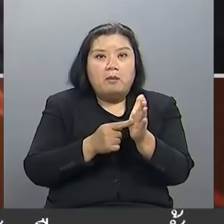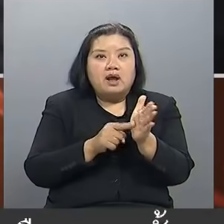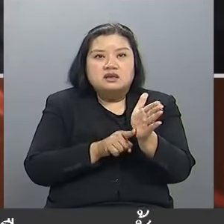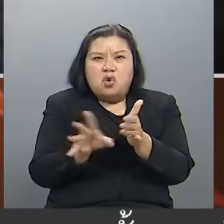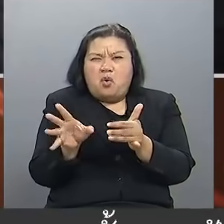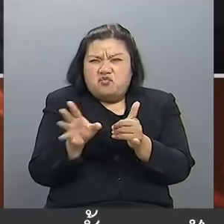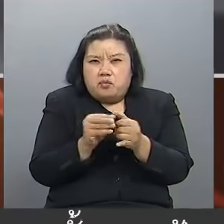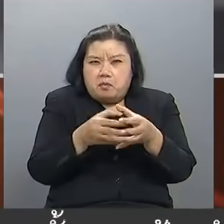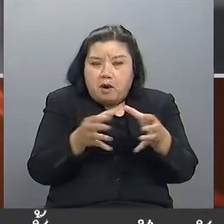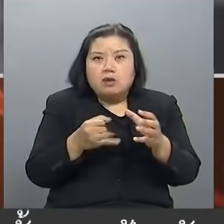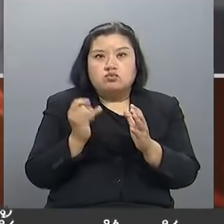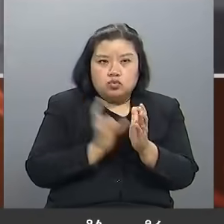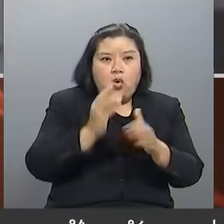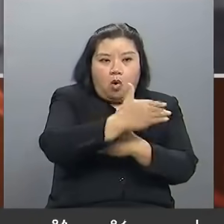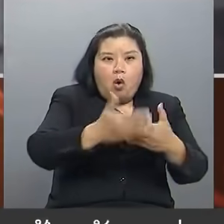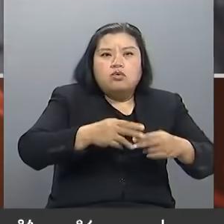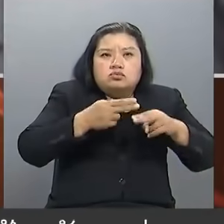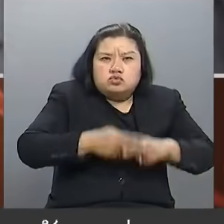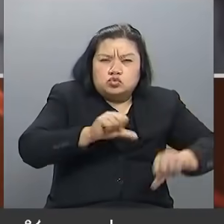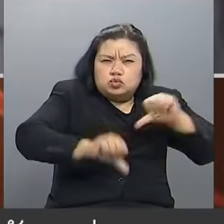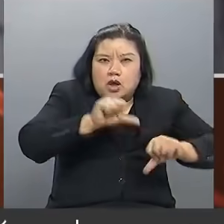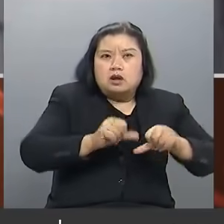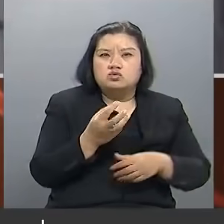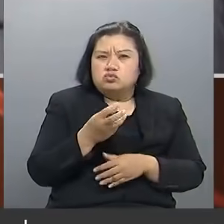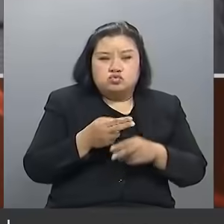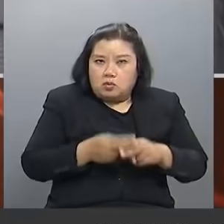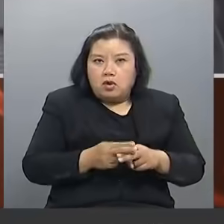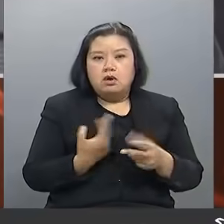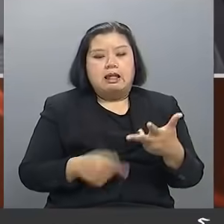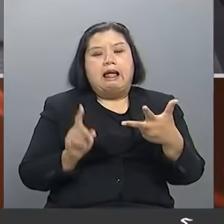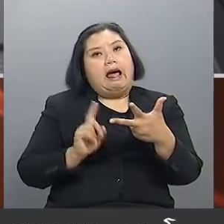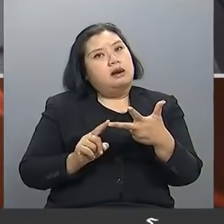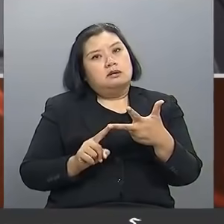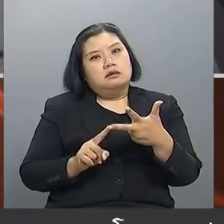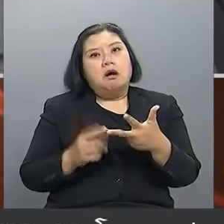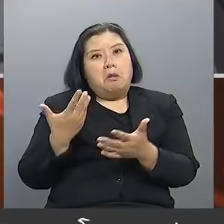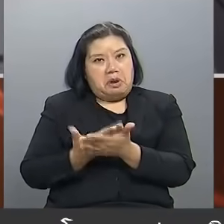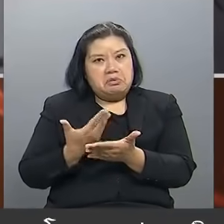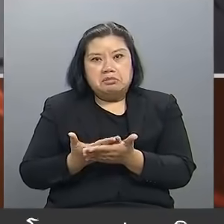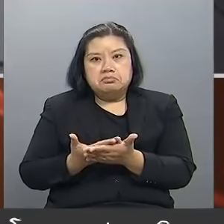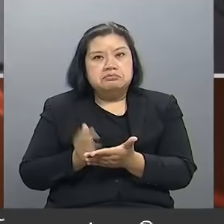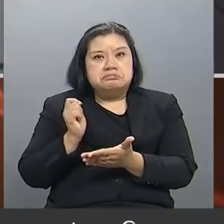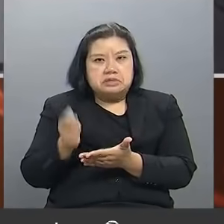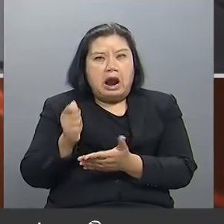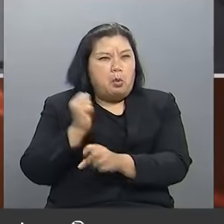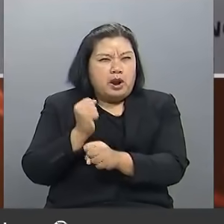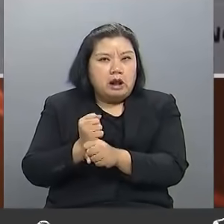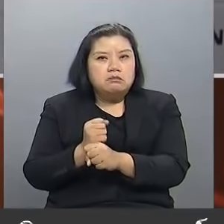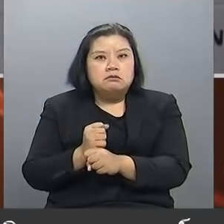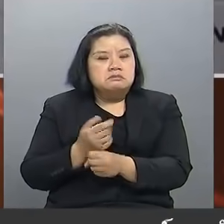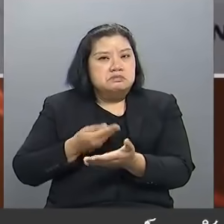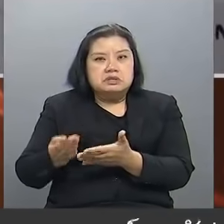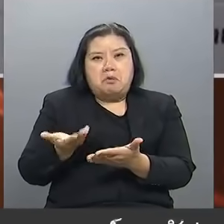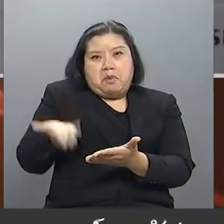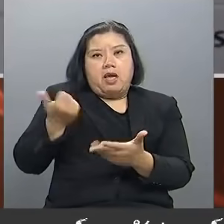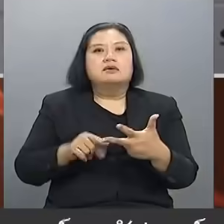ห้องชีวนิรภัยระดับสูงต้นทุนในการผลิตนั้นก็จะมีต้นทุนสูงค่ะดังนั้นจะเห็นได้ว่าวัคซีนมารับตับ